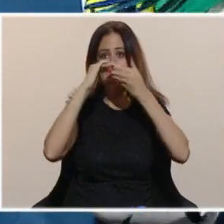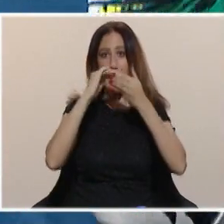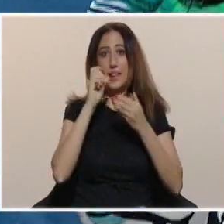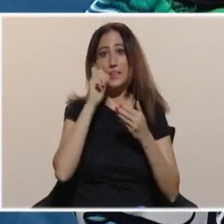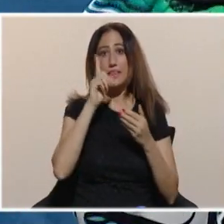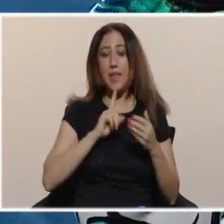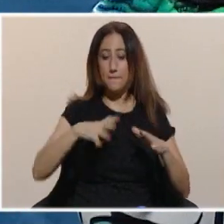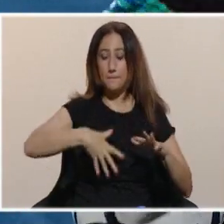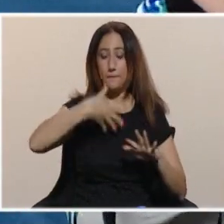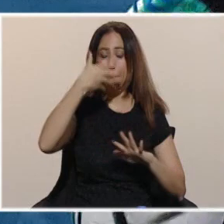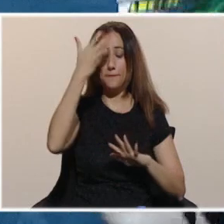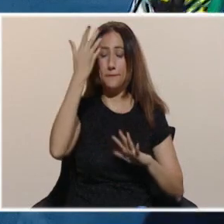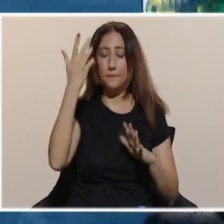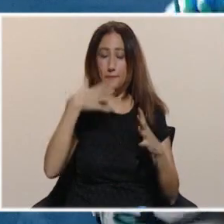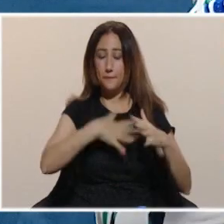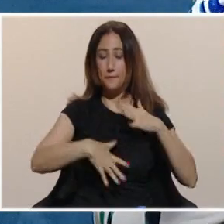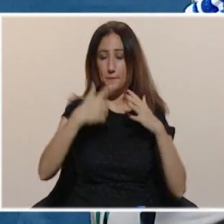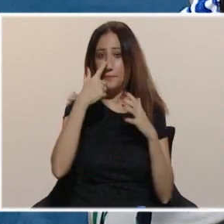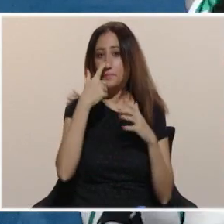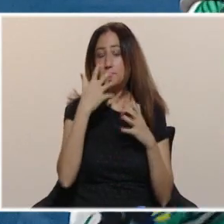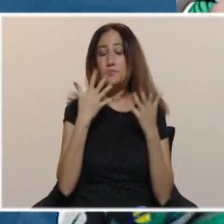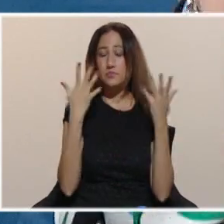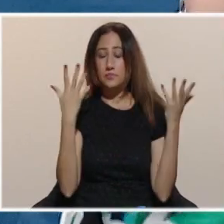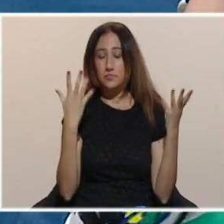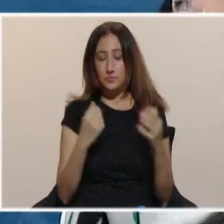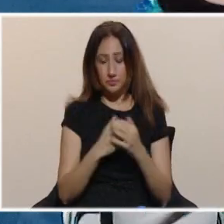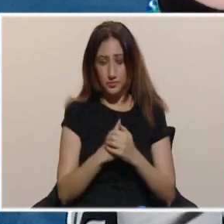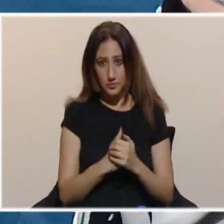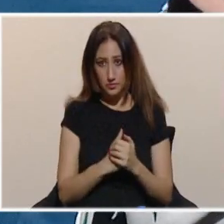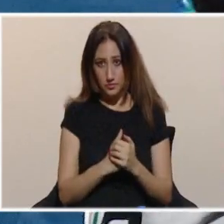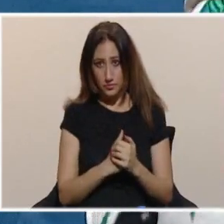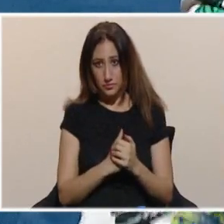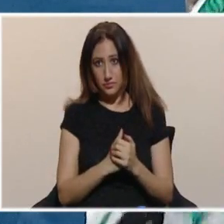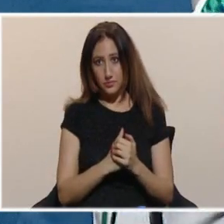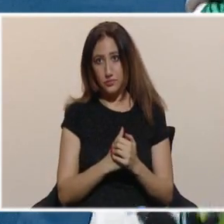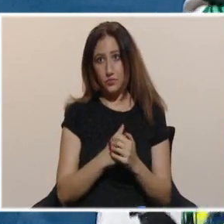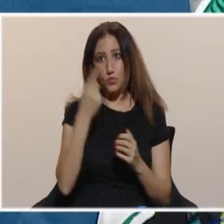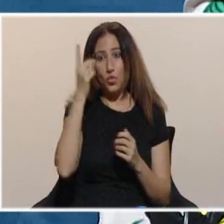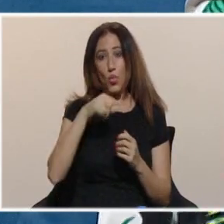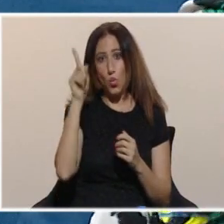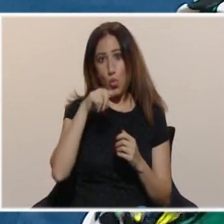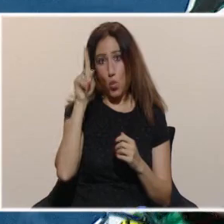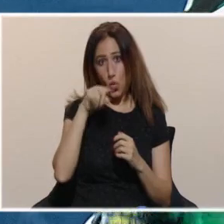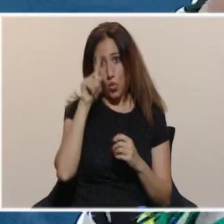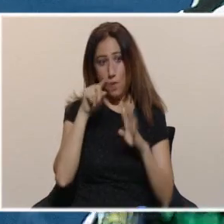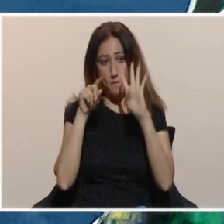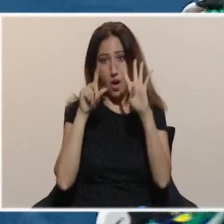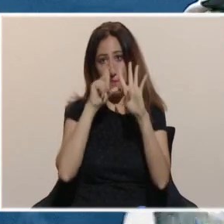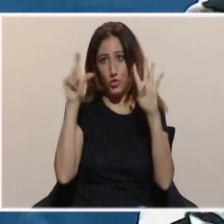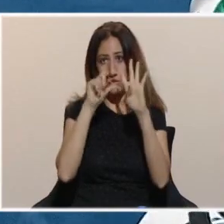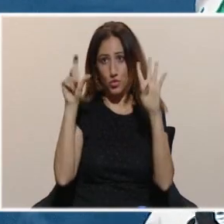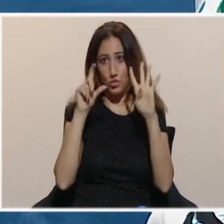يجري في الجسم ويوصل للمناخير. فانا كنت كل يوم لمده 4 شهور